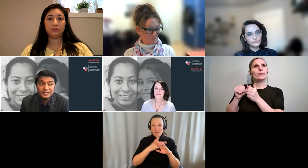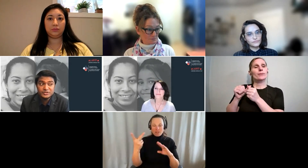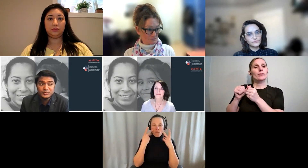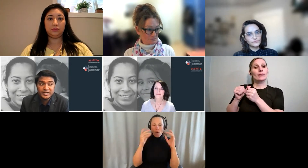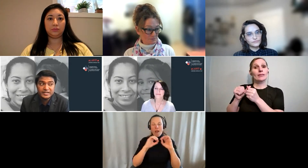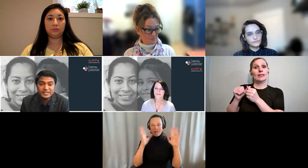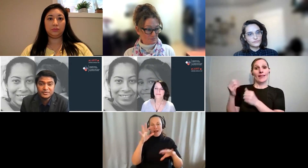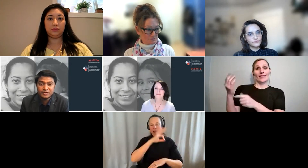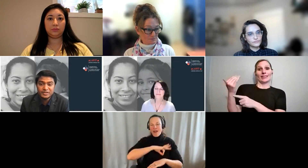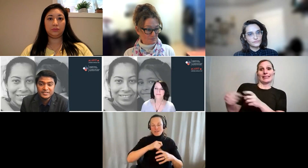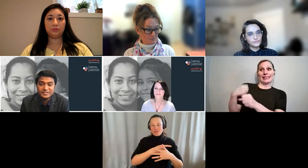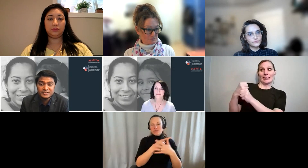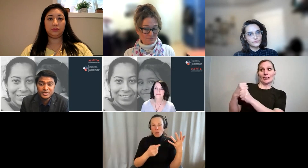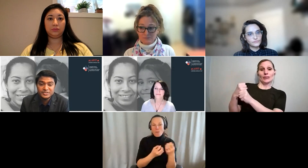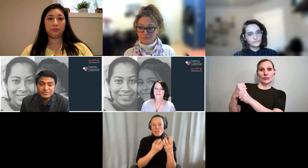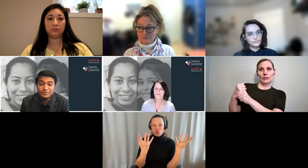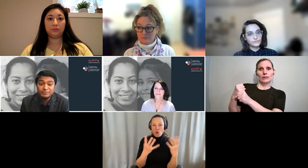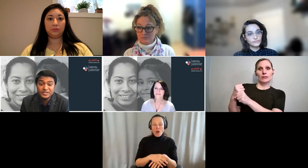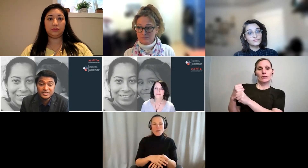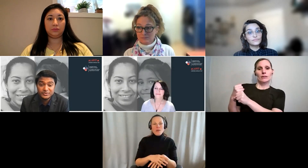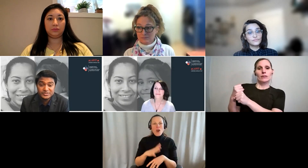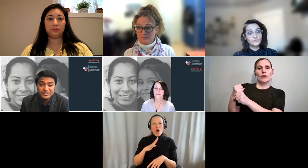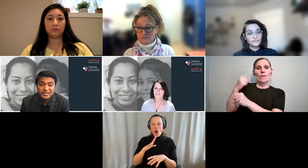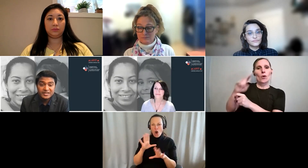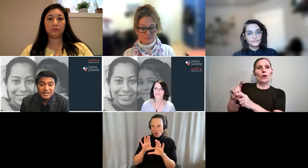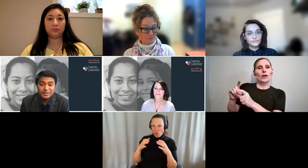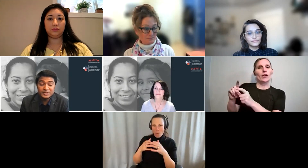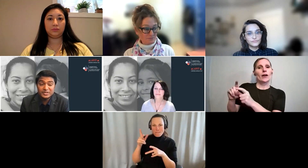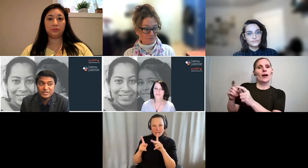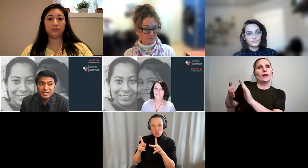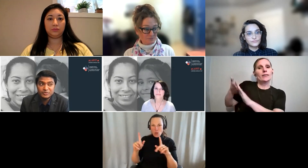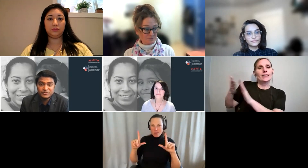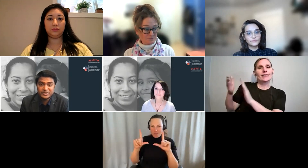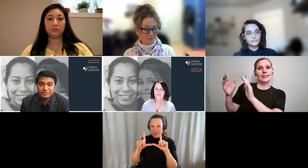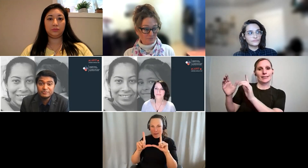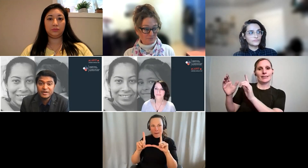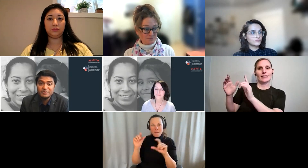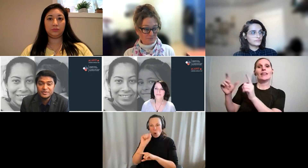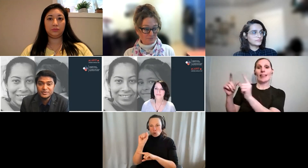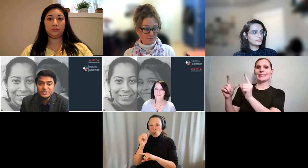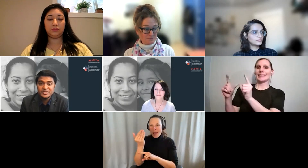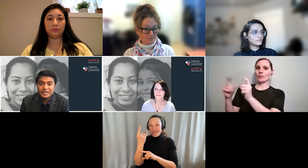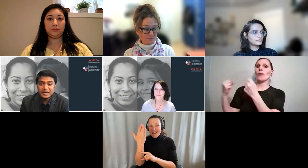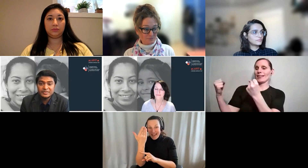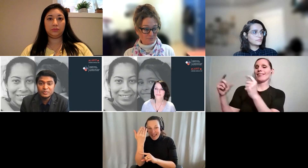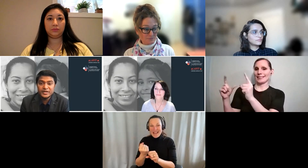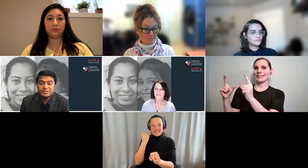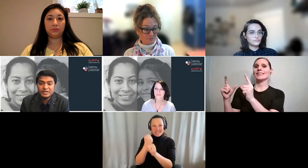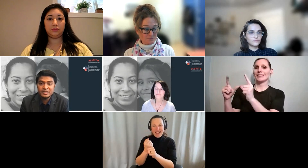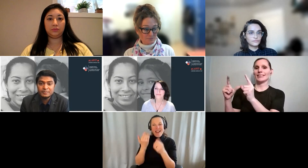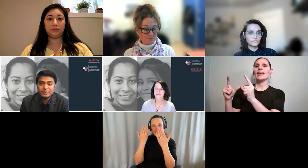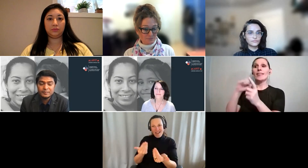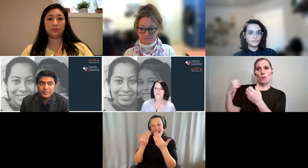les gens qui ont attendu 15 ans pour avoir une licence de conduite. Imaginez attendre plus de 15 ans à cause de la barrière des langues.